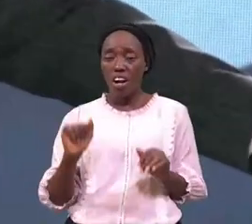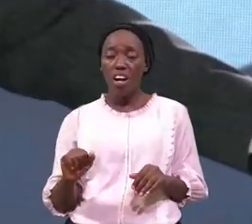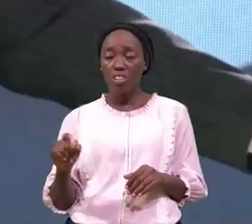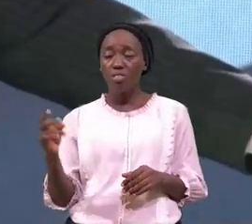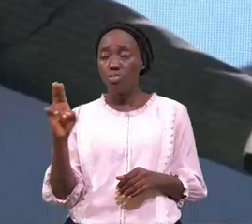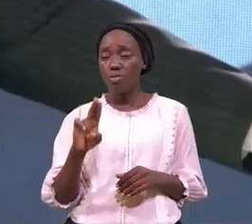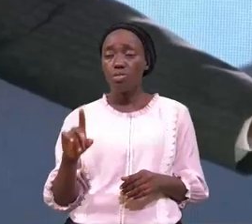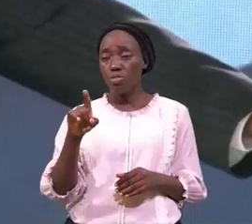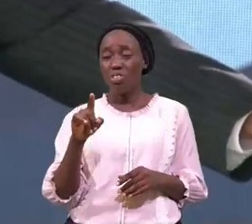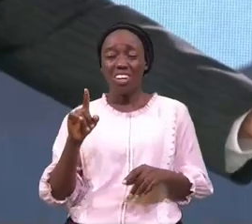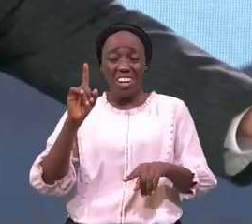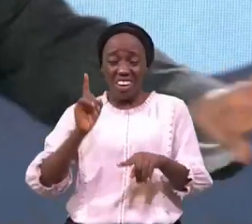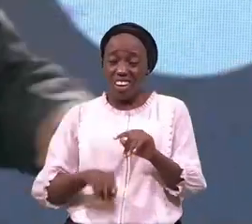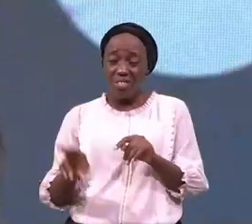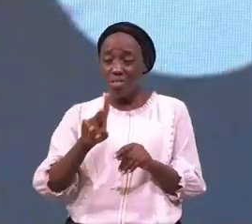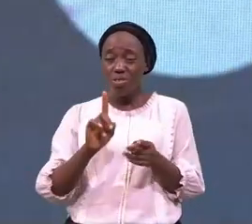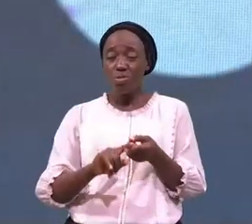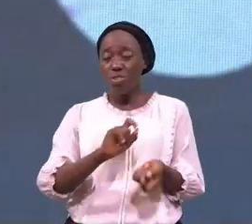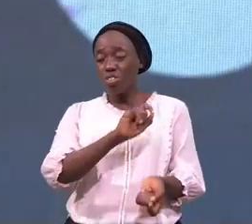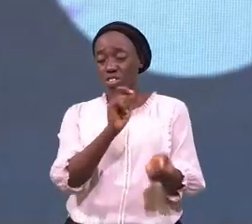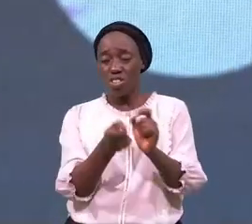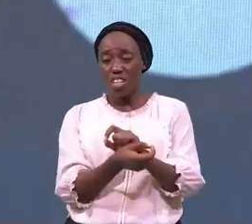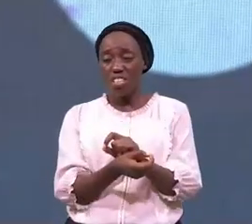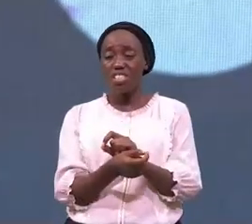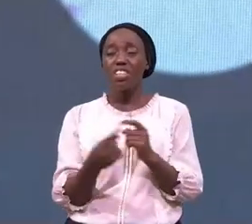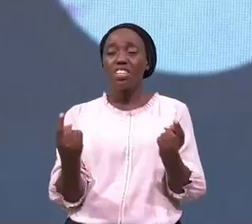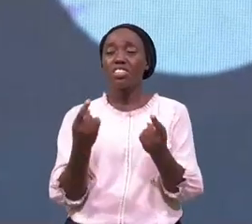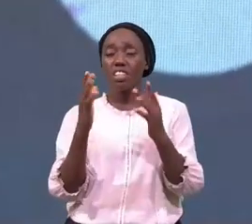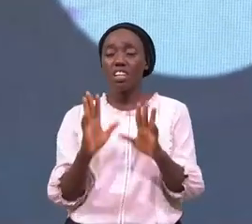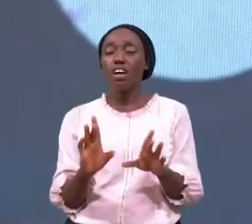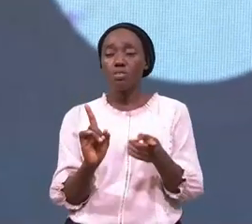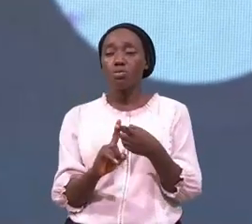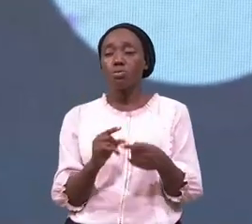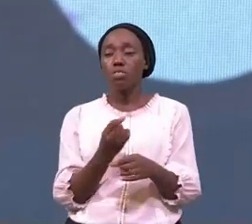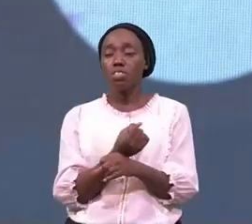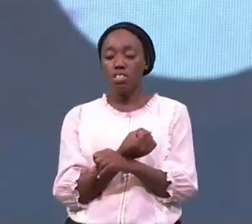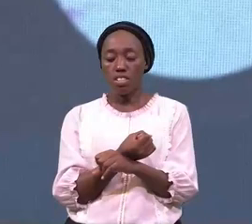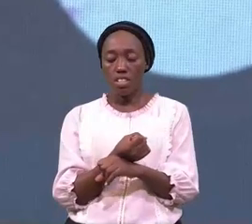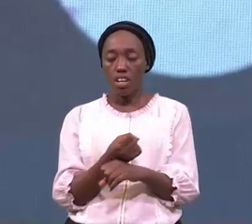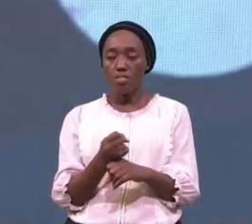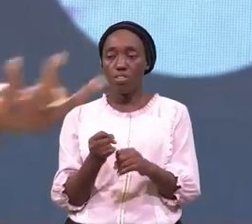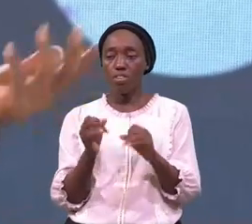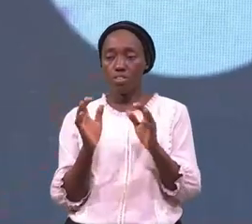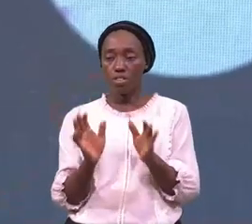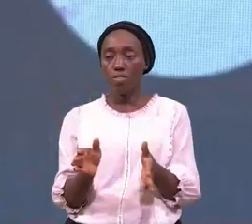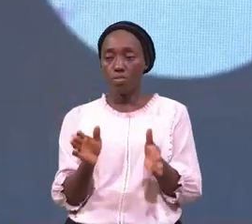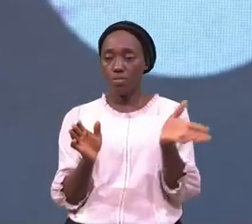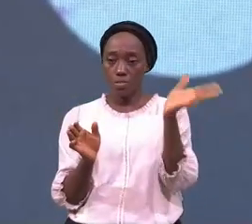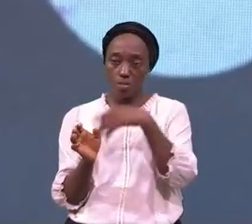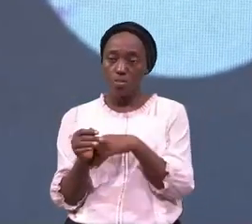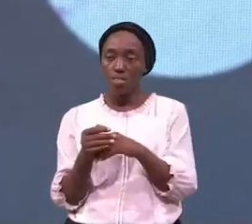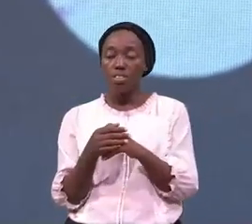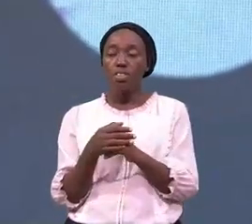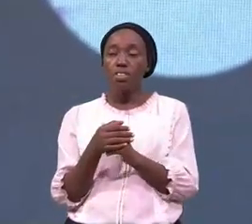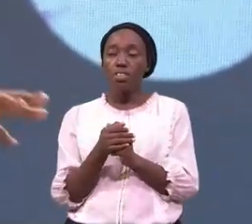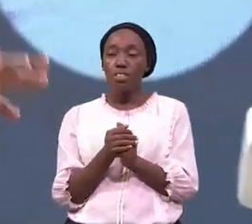Tel que vous vivez même là de façon négligente, Dieu ne peut pas vous utiliser pour amener les pécheurs au salut. Nous cherchons à